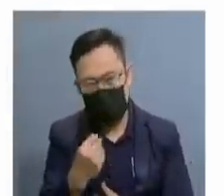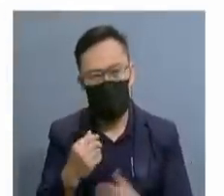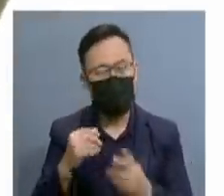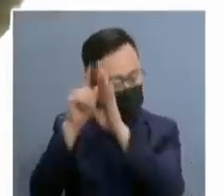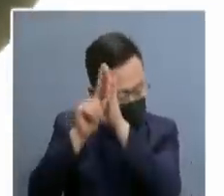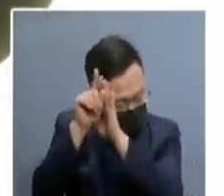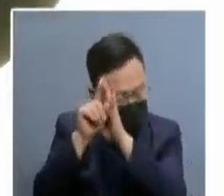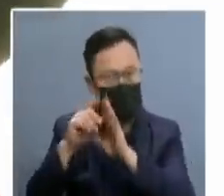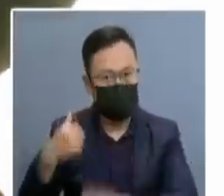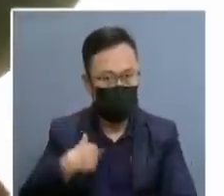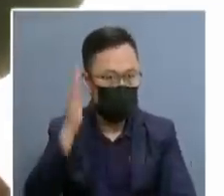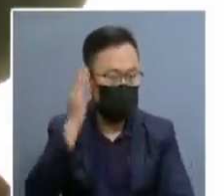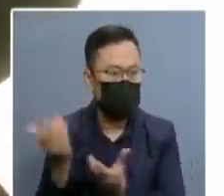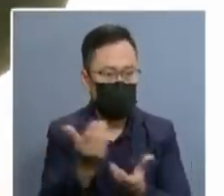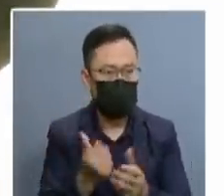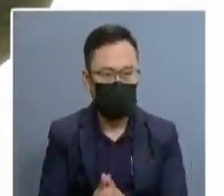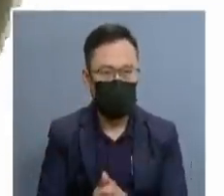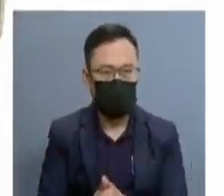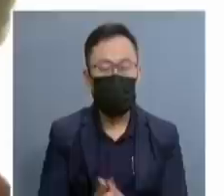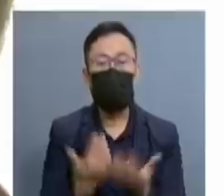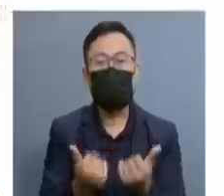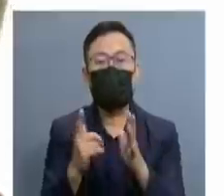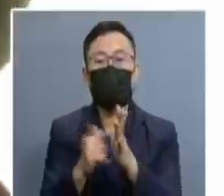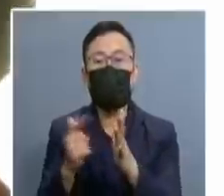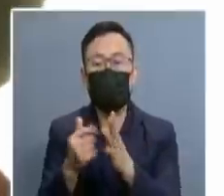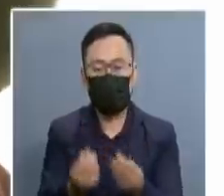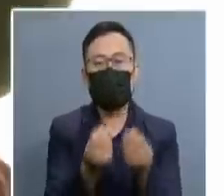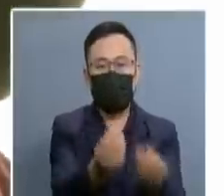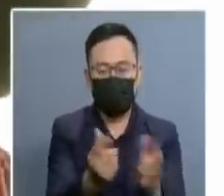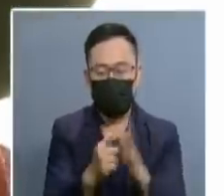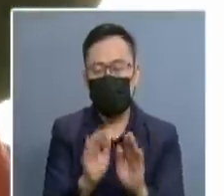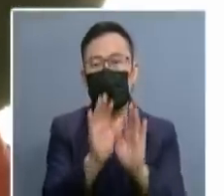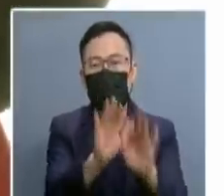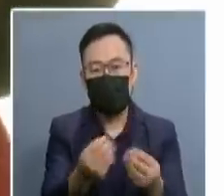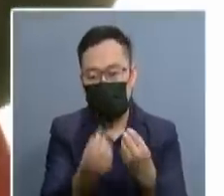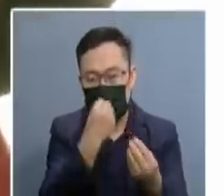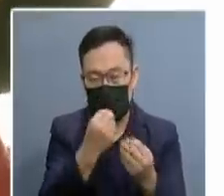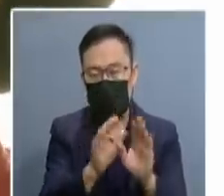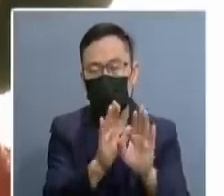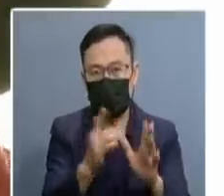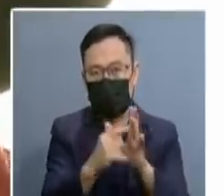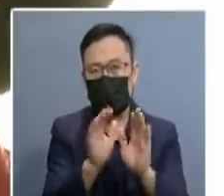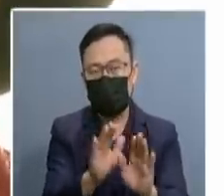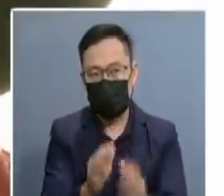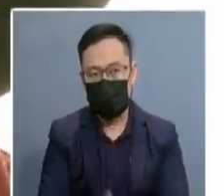สูงถ้าก็เอายาที่โรงพยาบาลให้เขาละแต่เอาให้เขาตลอด